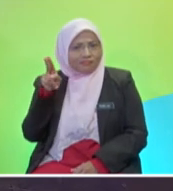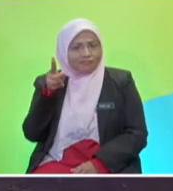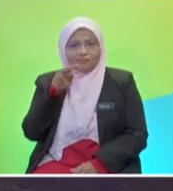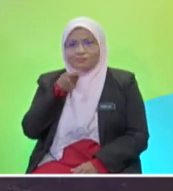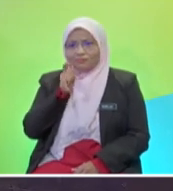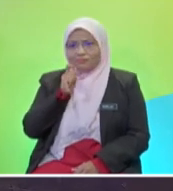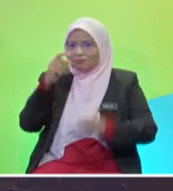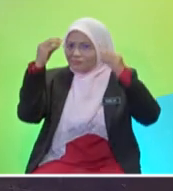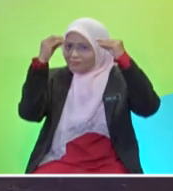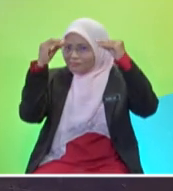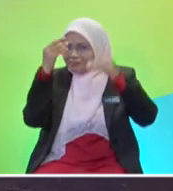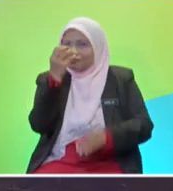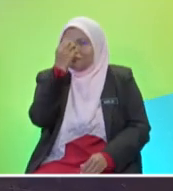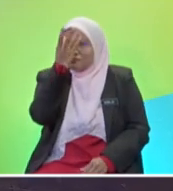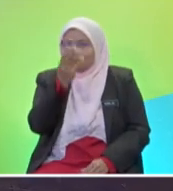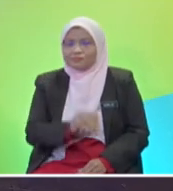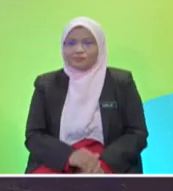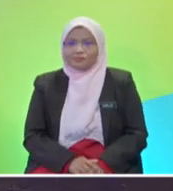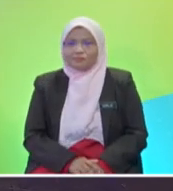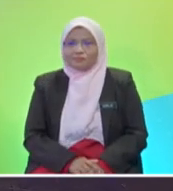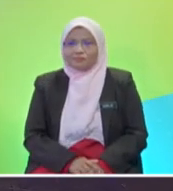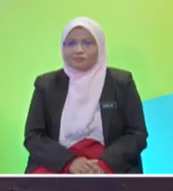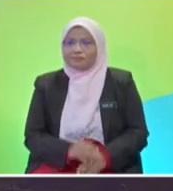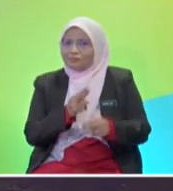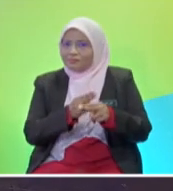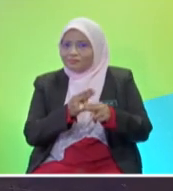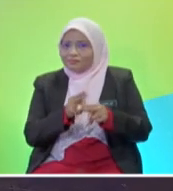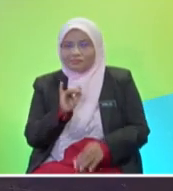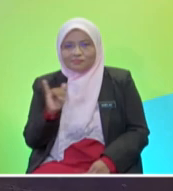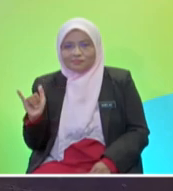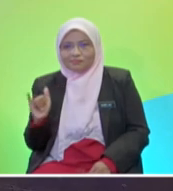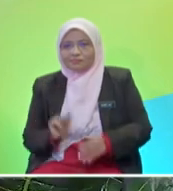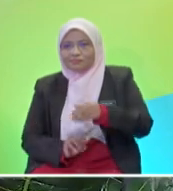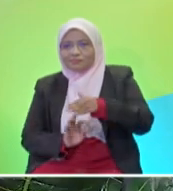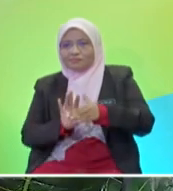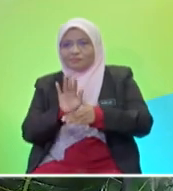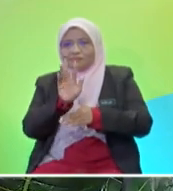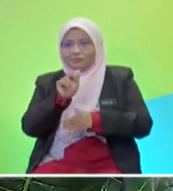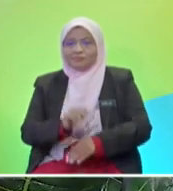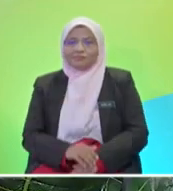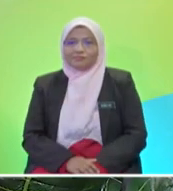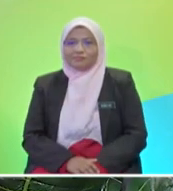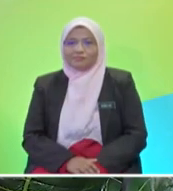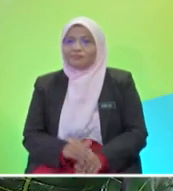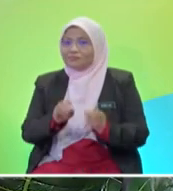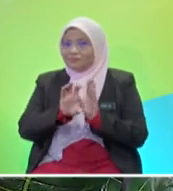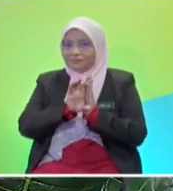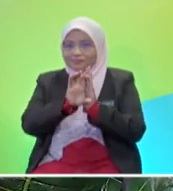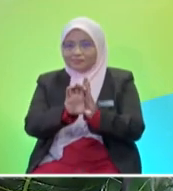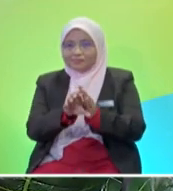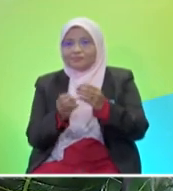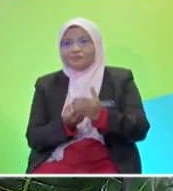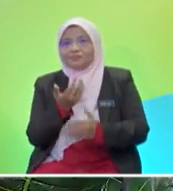dah pesan, namanya ialah rumput. Betul, Mira. Rumput adalah contoh tumbuh-tumbuhan